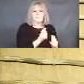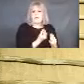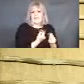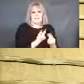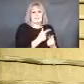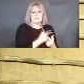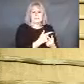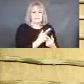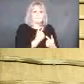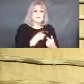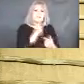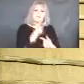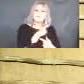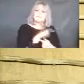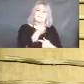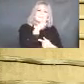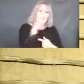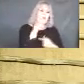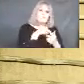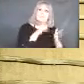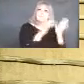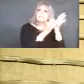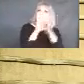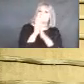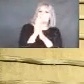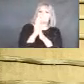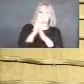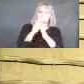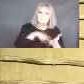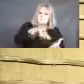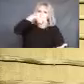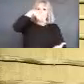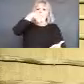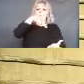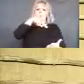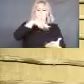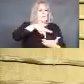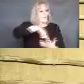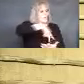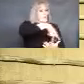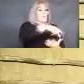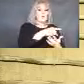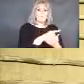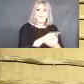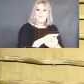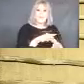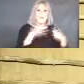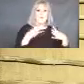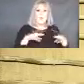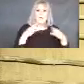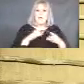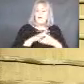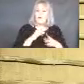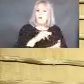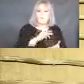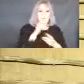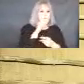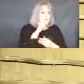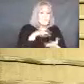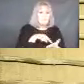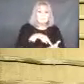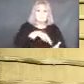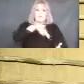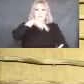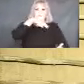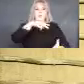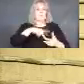gee ek vir jou. In die naam van Jesus Christus van Nazareth, staan op en loop. En die man het net al